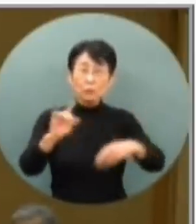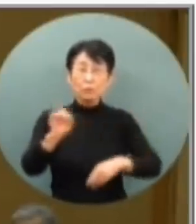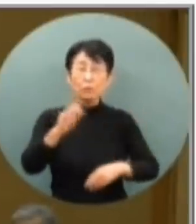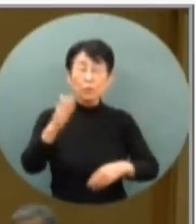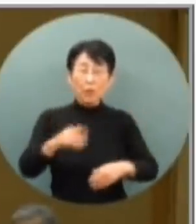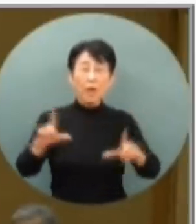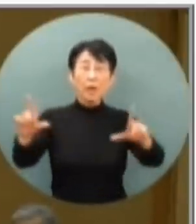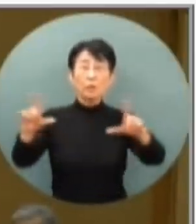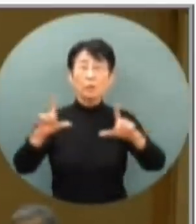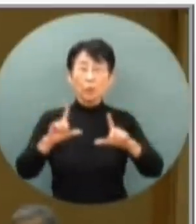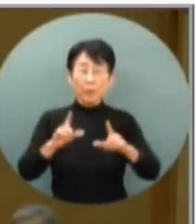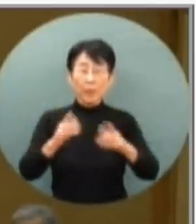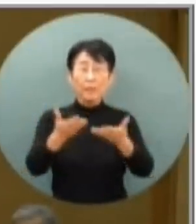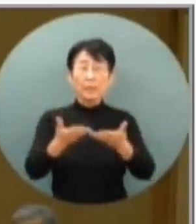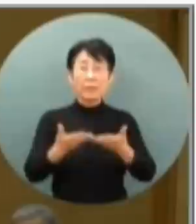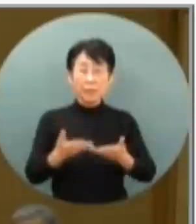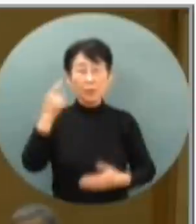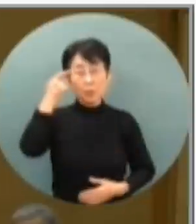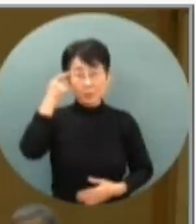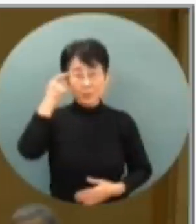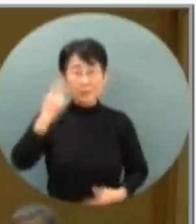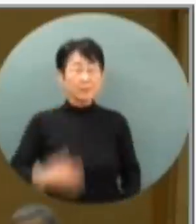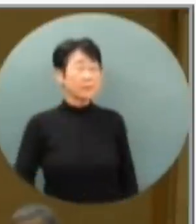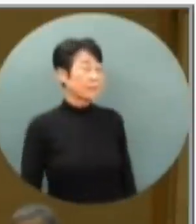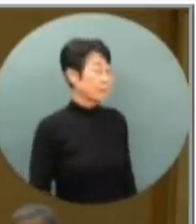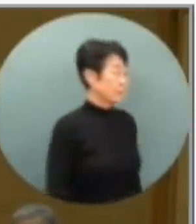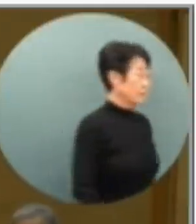答弁いただければというふうに思います。